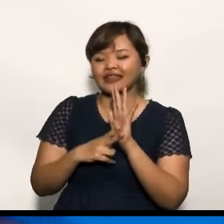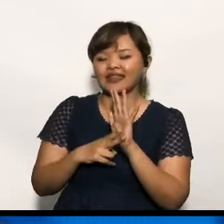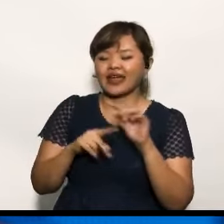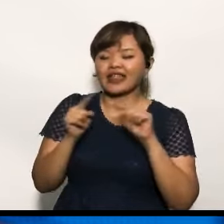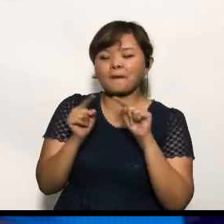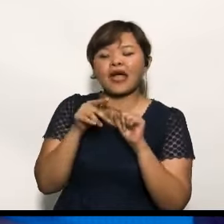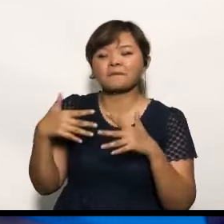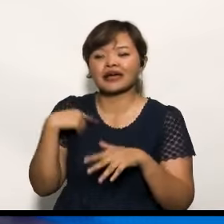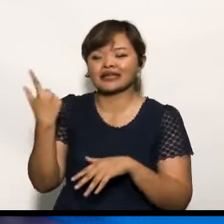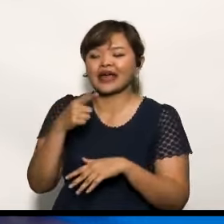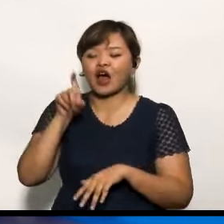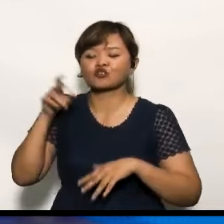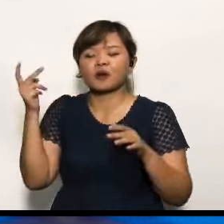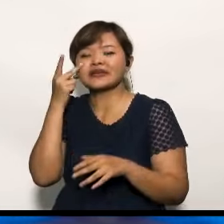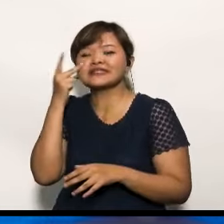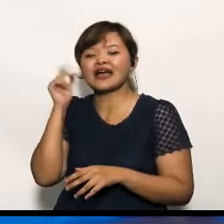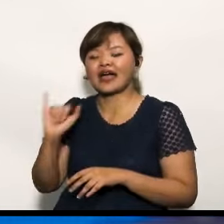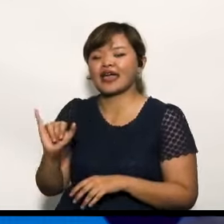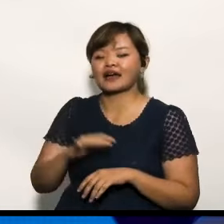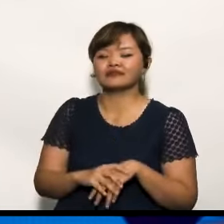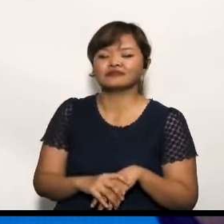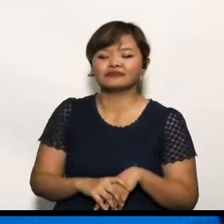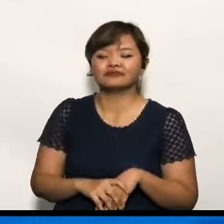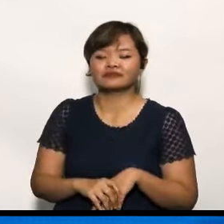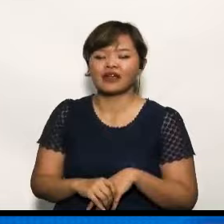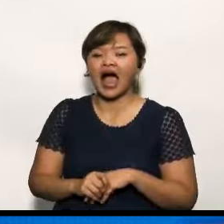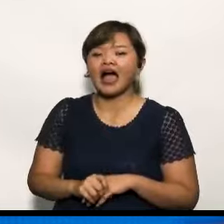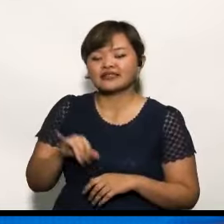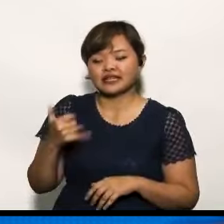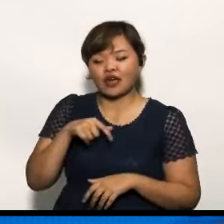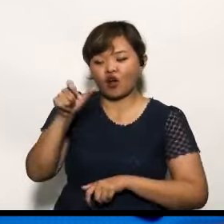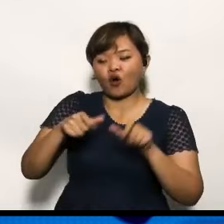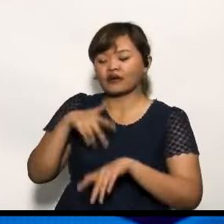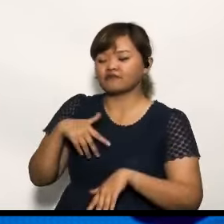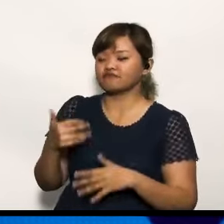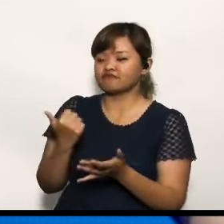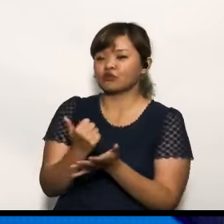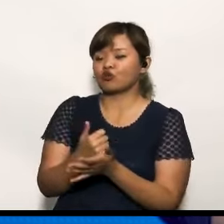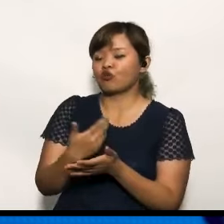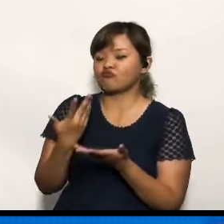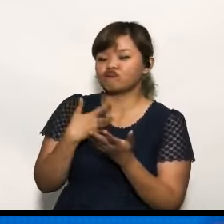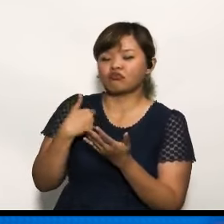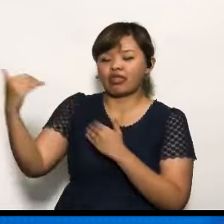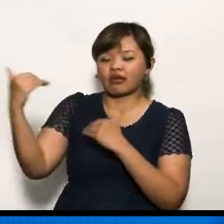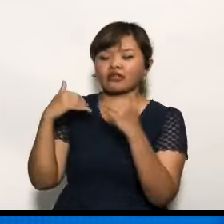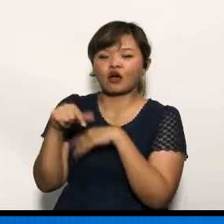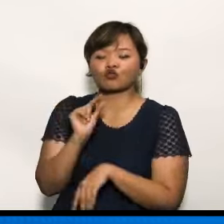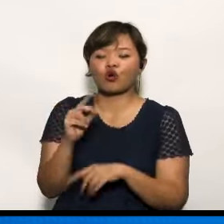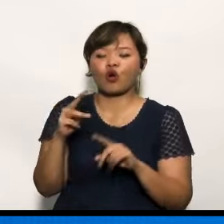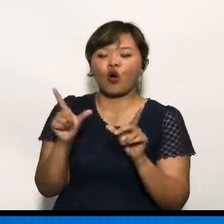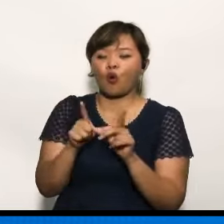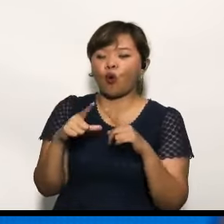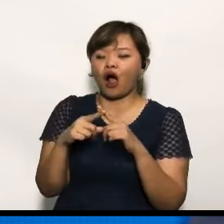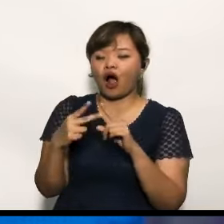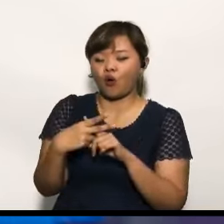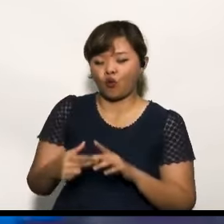we need to maintain. Karena mereka datang karena wow, tiap kali mereka carinya wow. Bukan